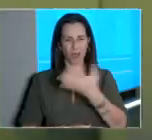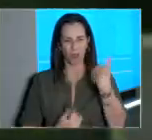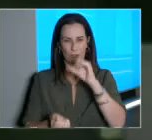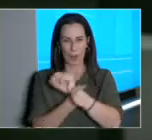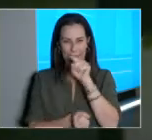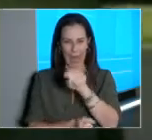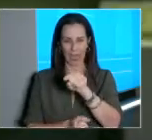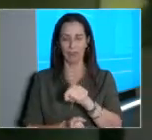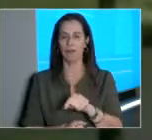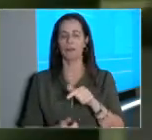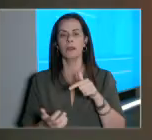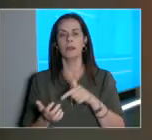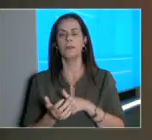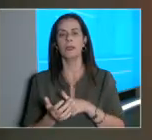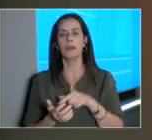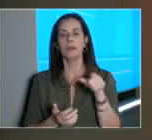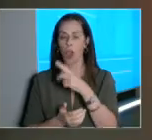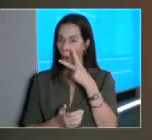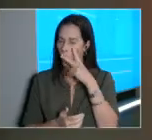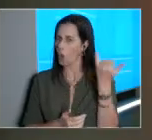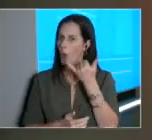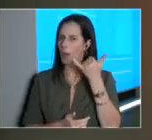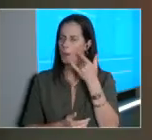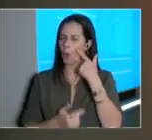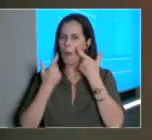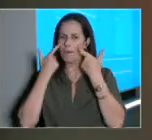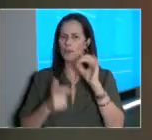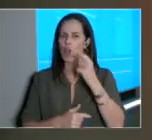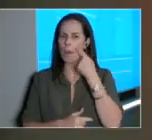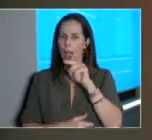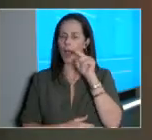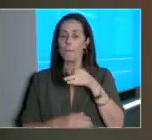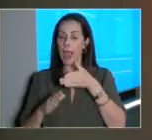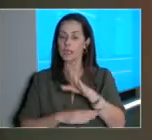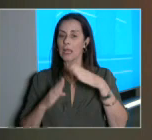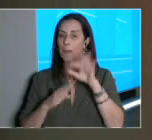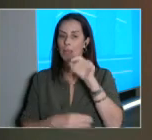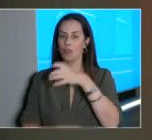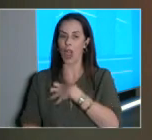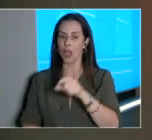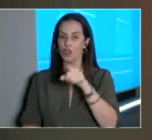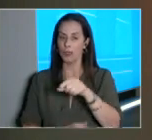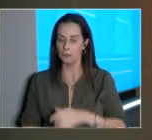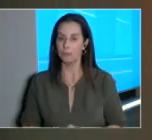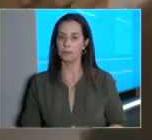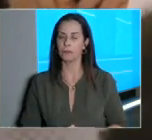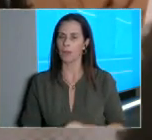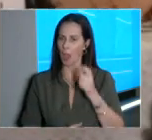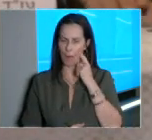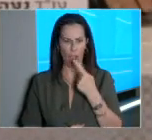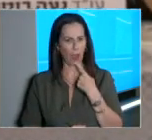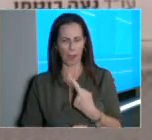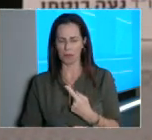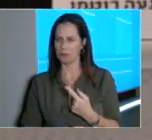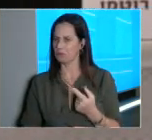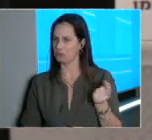אפסטיין. דיירי הבניין העידו כי נתקלו בכל פעם במאבטחיו של ברק בכניסה לביתו של אפסטיין. ברק טען